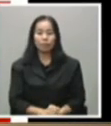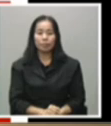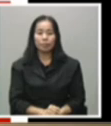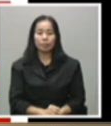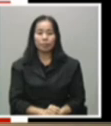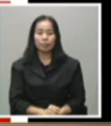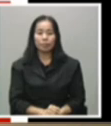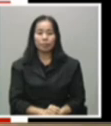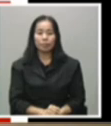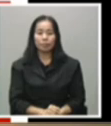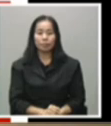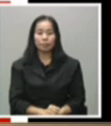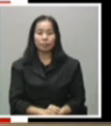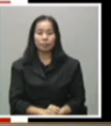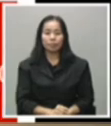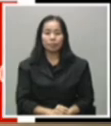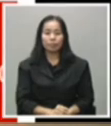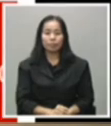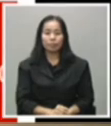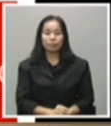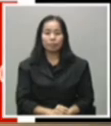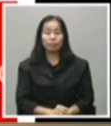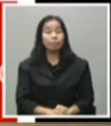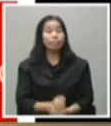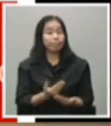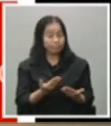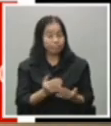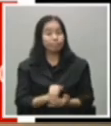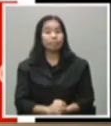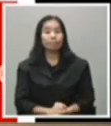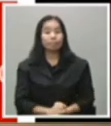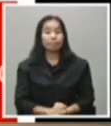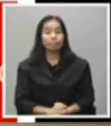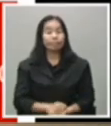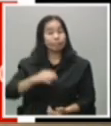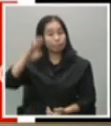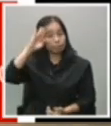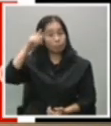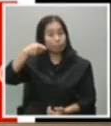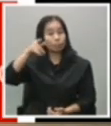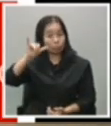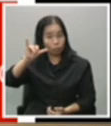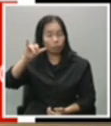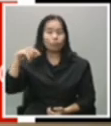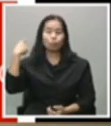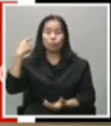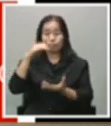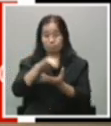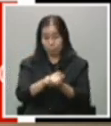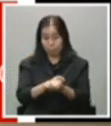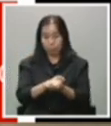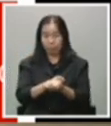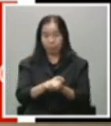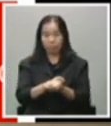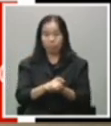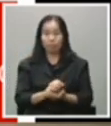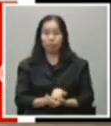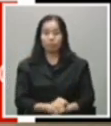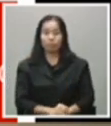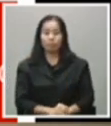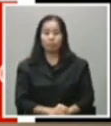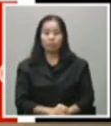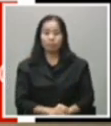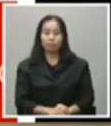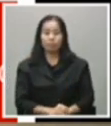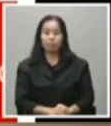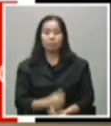ท่านประธานฮะจะเห็นได้ว่าพลเอกประยุทธ์จันทร์โอชาและนางนภาพรจันทร์โอชาเนี่ย